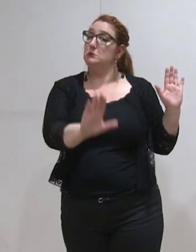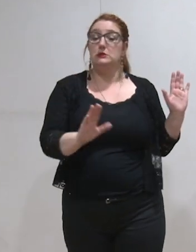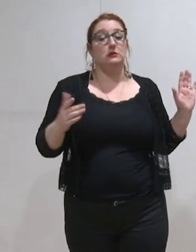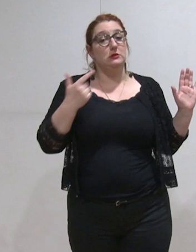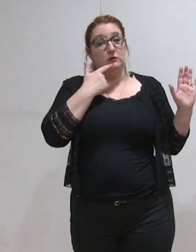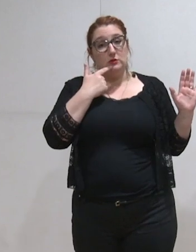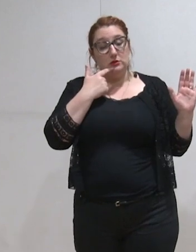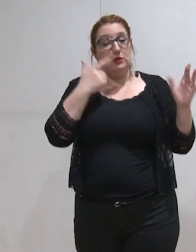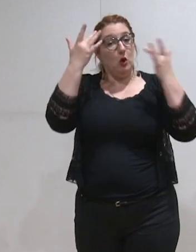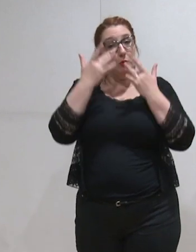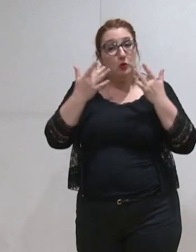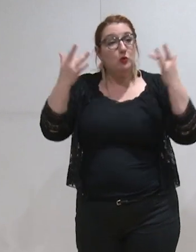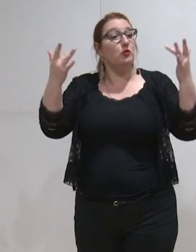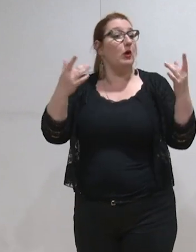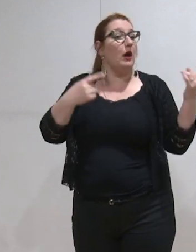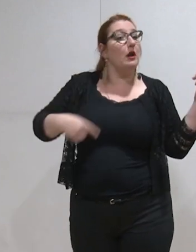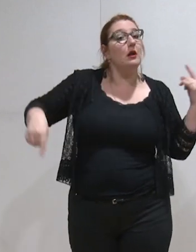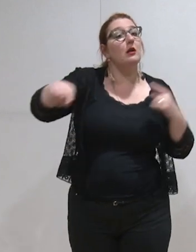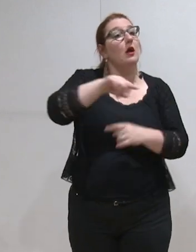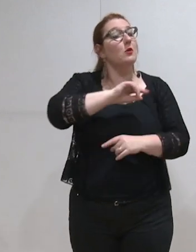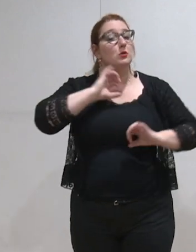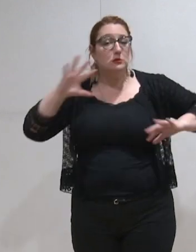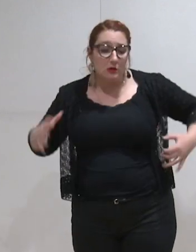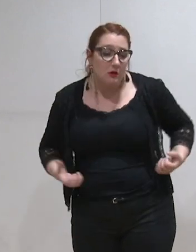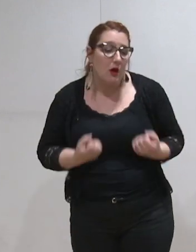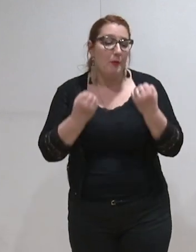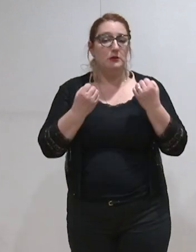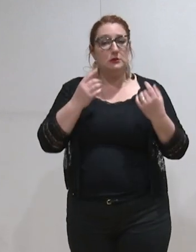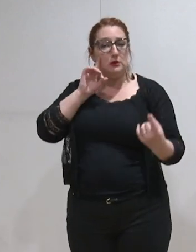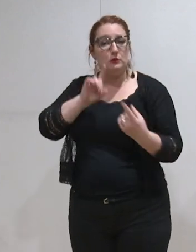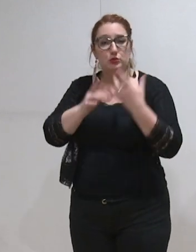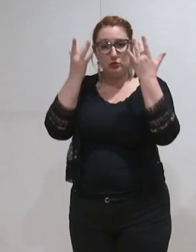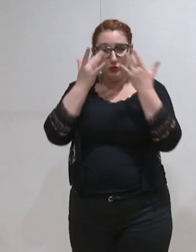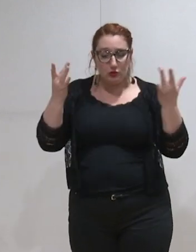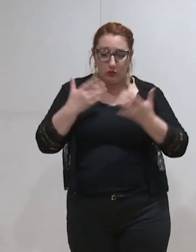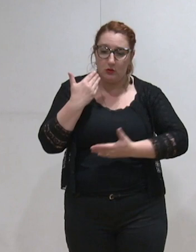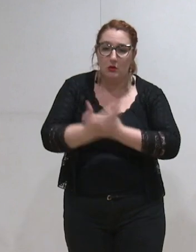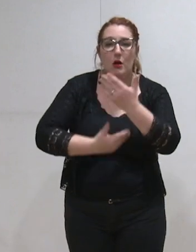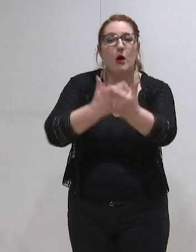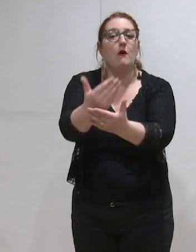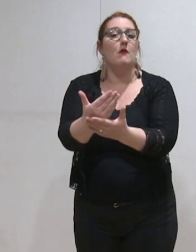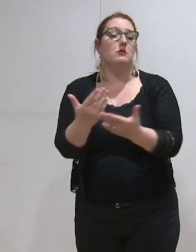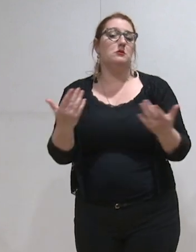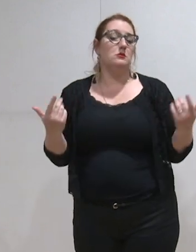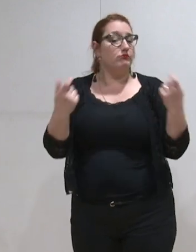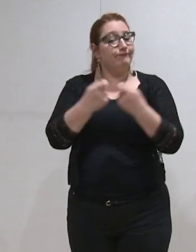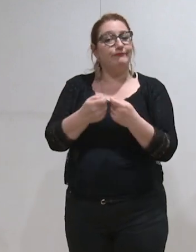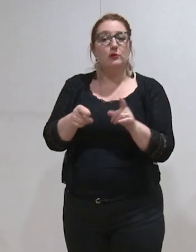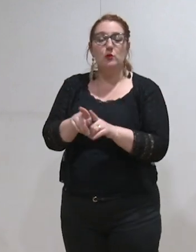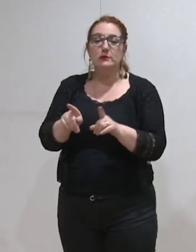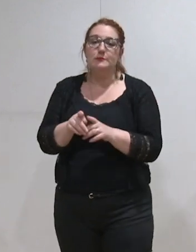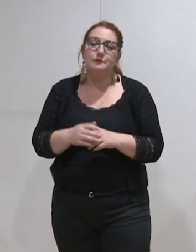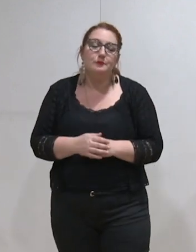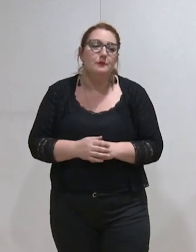notre vitalité culturelle à tous notre capacité à tous à avancer dans le domaine de la culture je crois que ce choix-là il